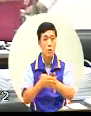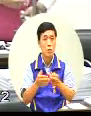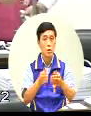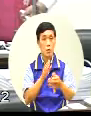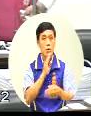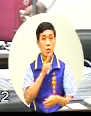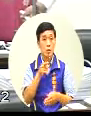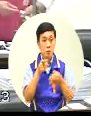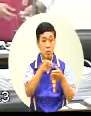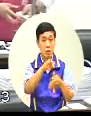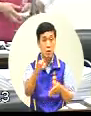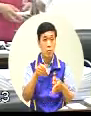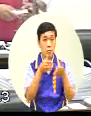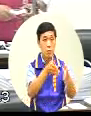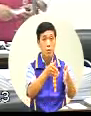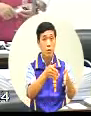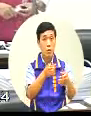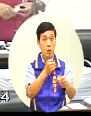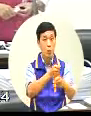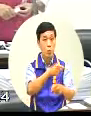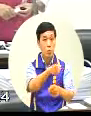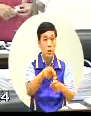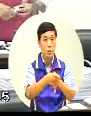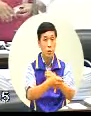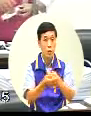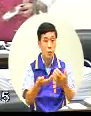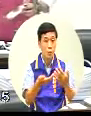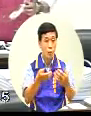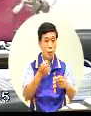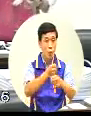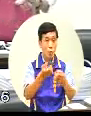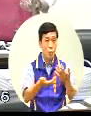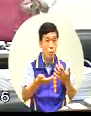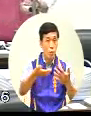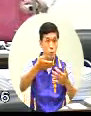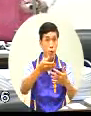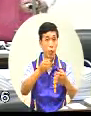晋升的过程，当时你们有订了一个条约，是不是说如果他